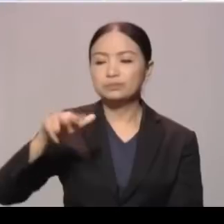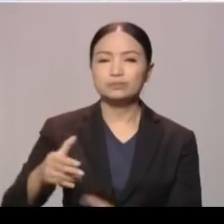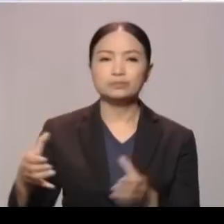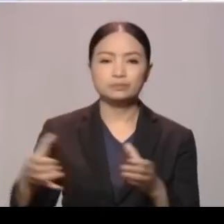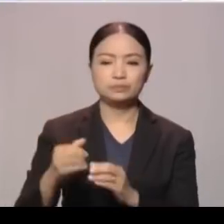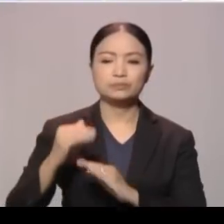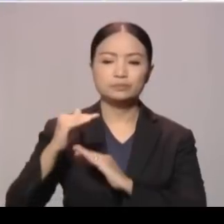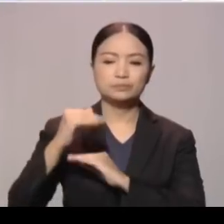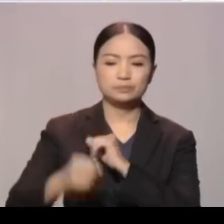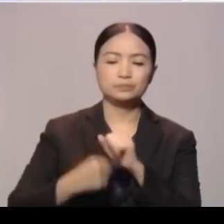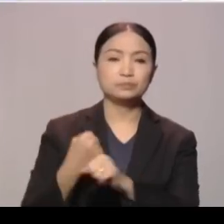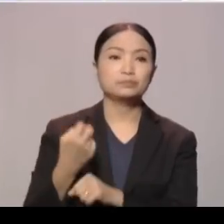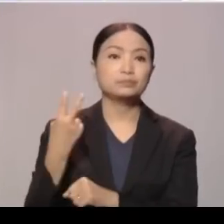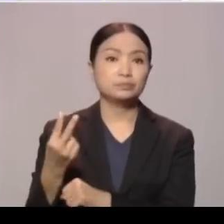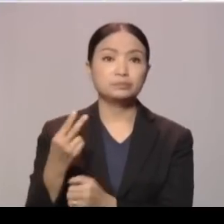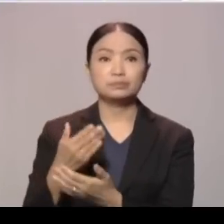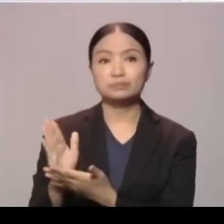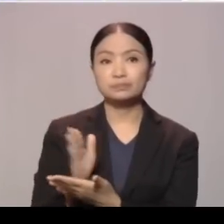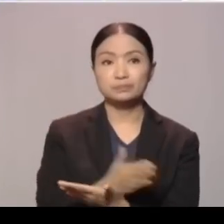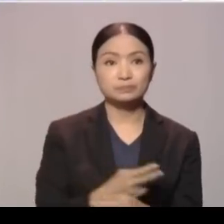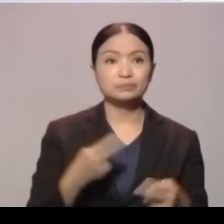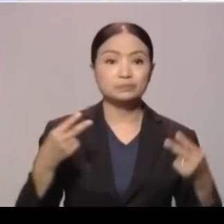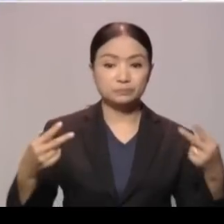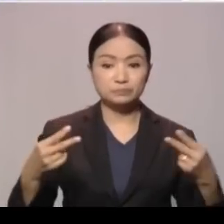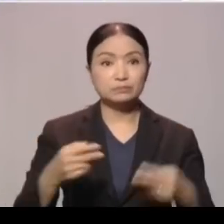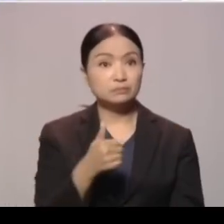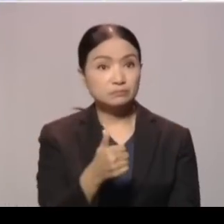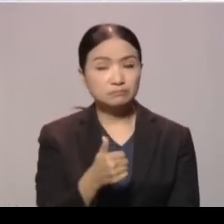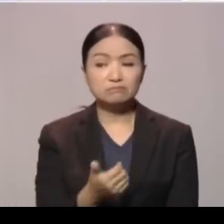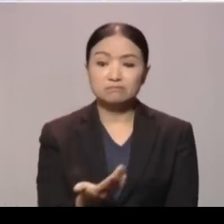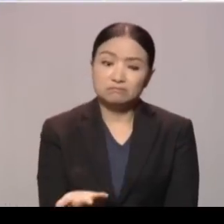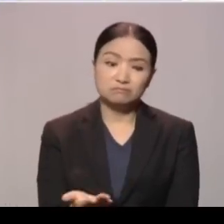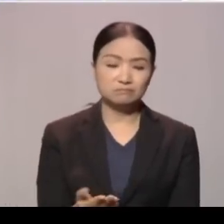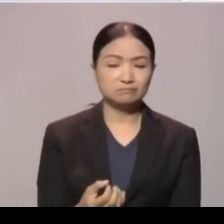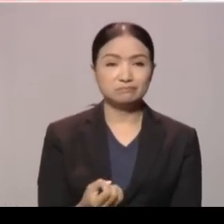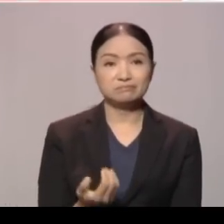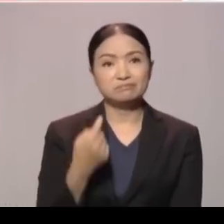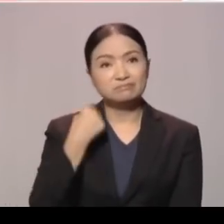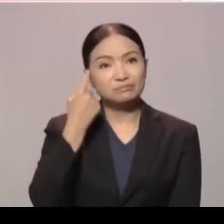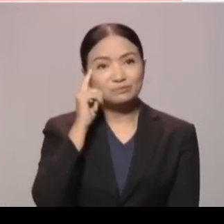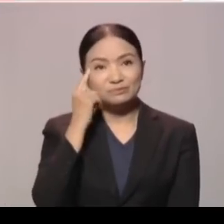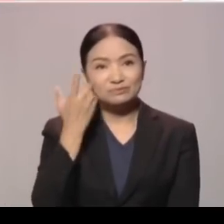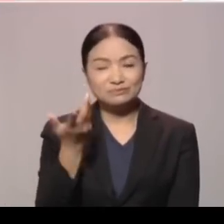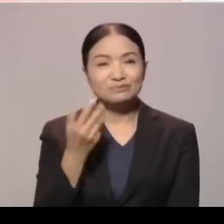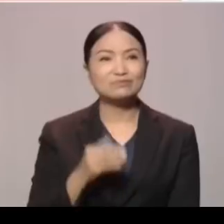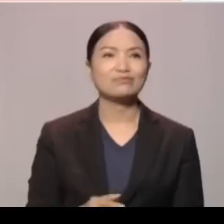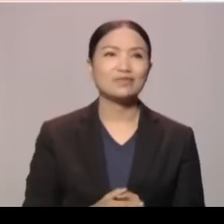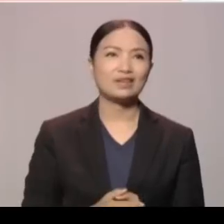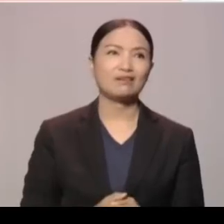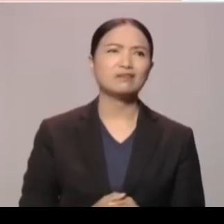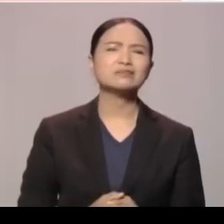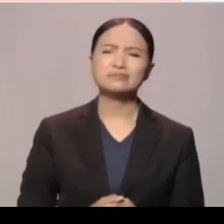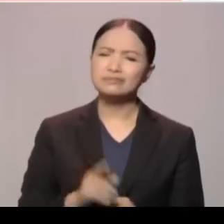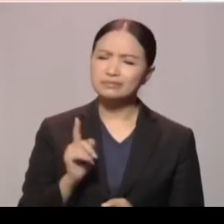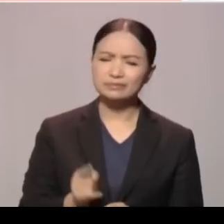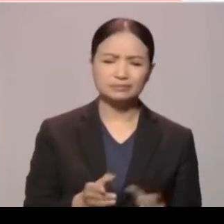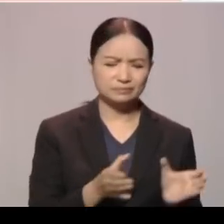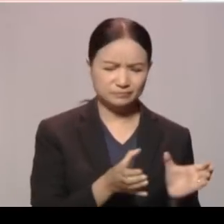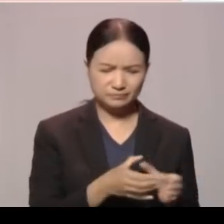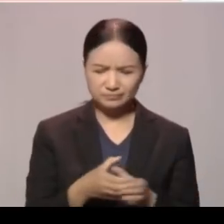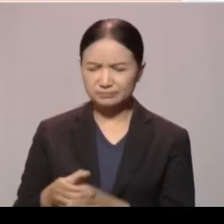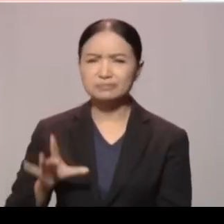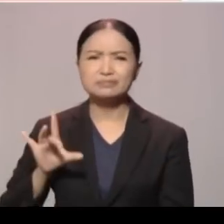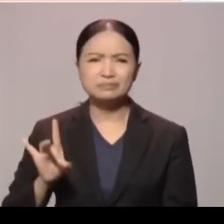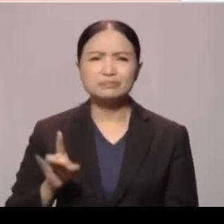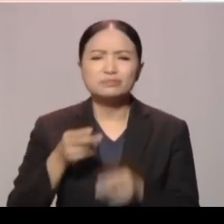้ก็ได้ฮะก็ได้ก็คือถ้าใครมีเสียงข้างมากก็ได้นะครับแต่นะฮะไม่รู้ที่บอกว่าเวลาเลือกไม่ได้เลือกกันเฉพาะใน8พรรคเนี่ยมันเลือกกับพร